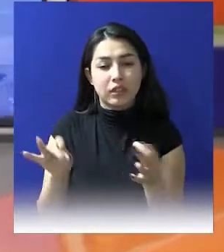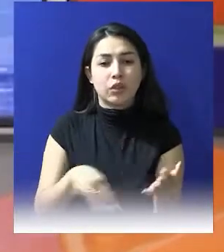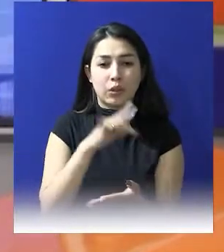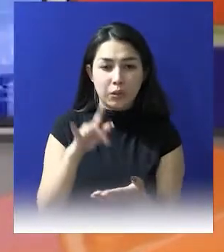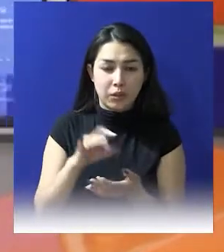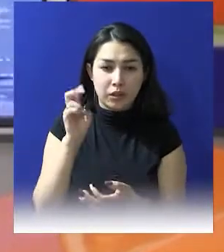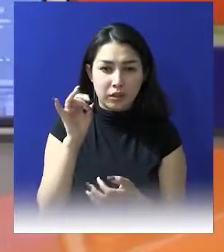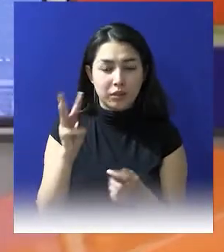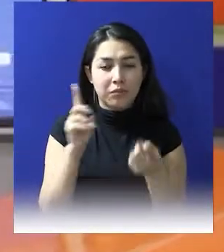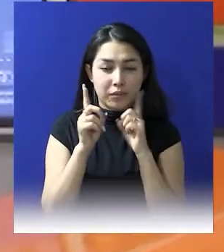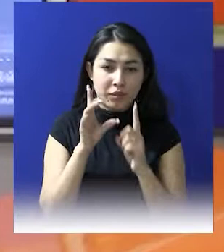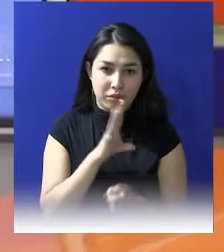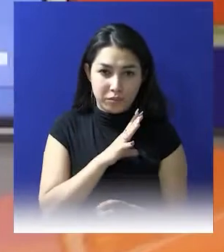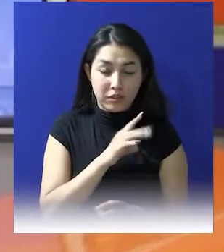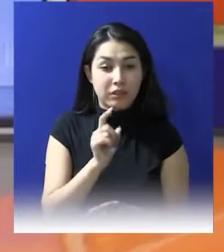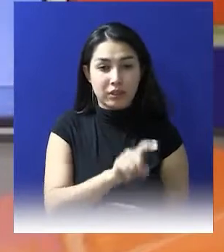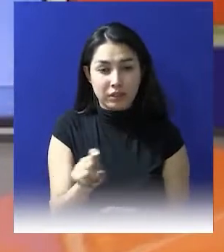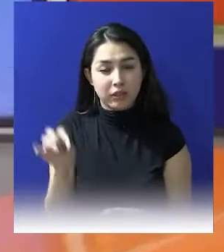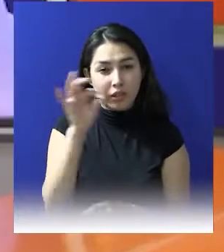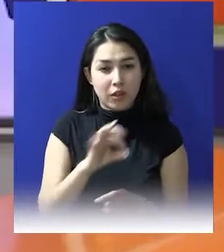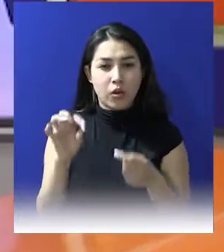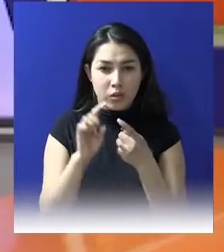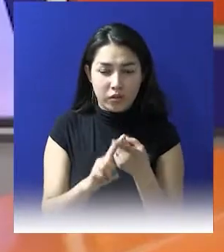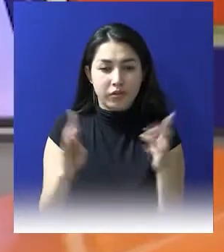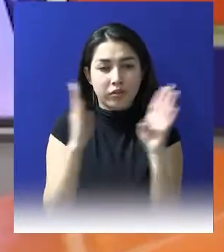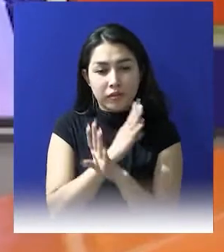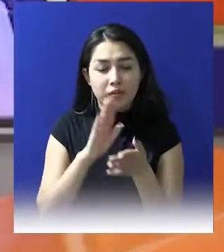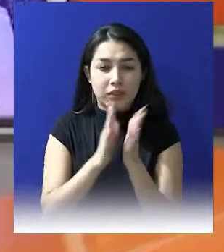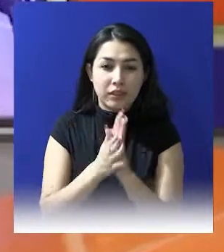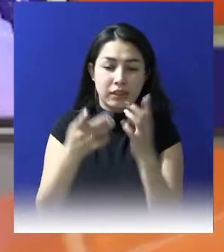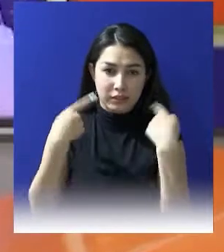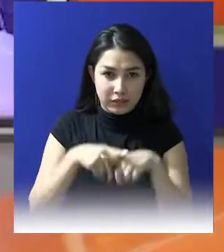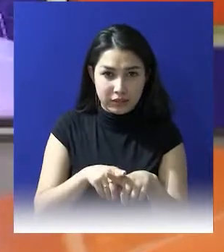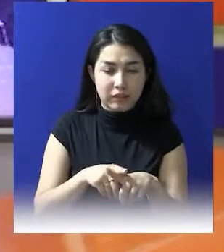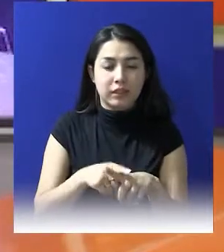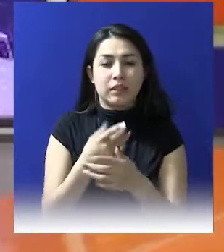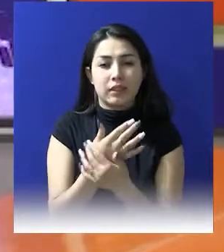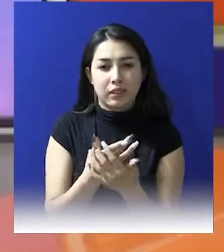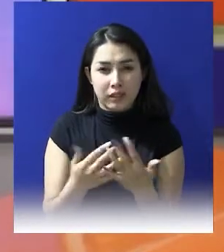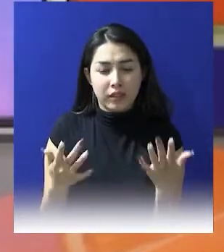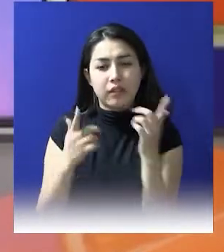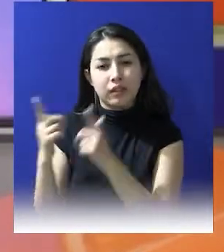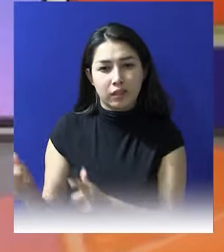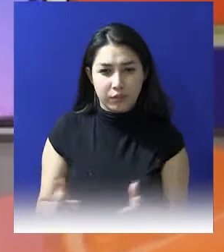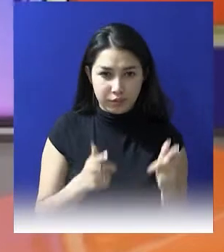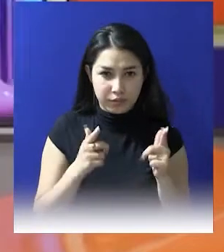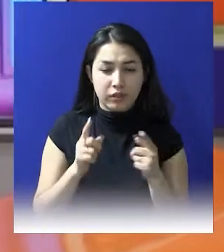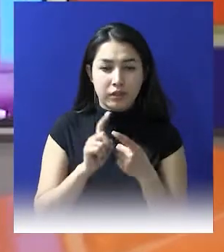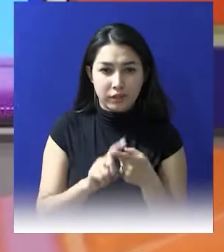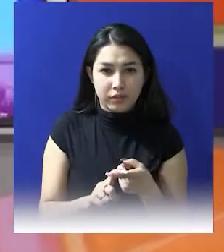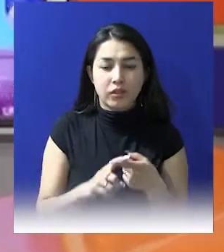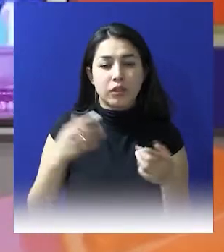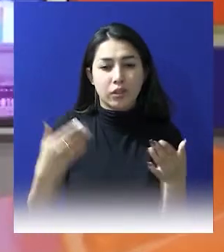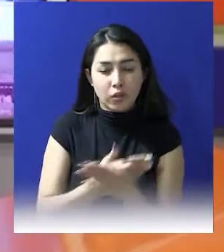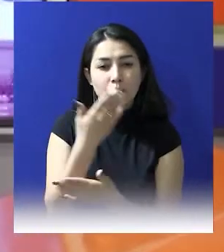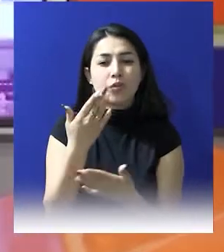әкімі есеп берді. Аталған жиында егіс алқаптарын, ауыл шаруашылығы техникасын, тұқым мен тыңайтқыштарды дайындау, сондай-ақ фермерлердің